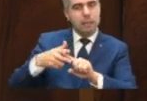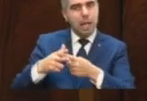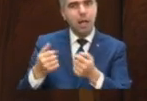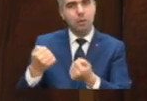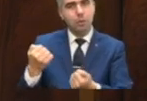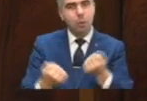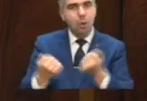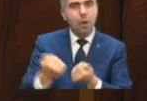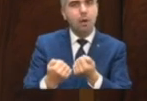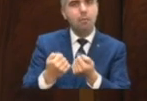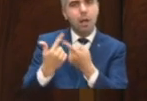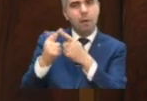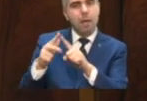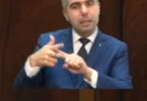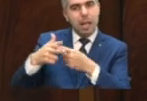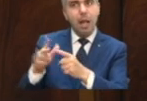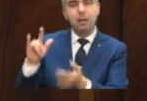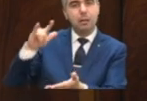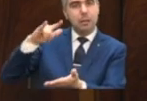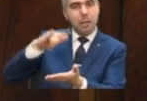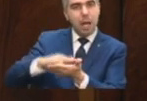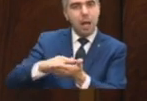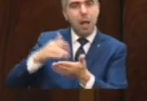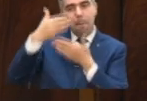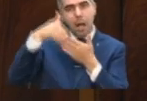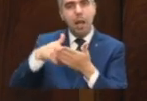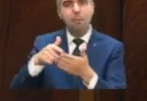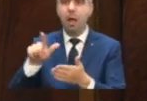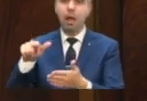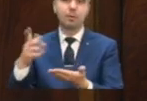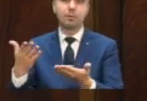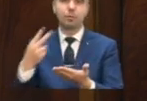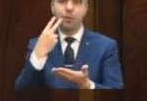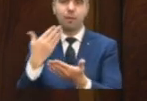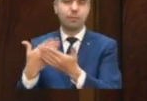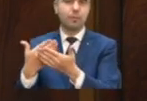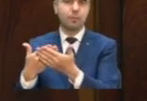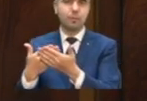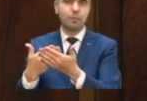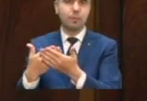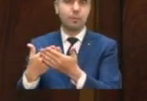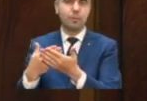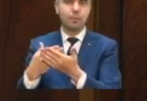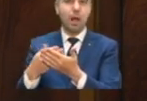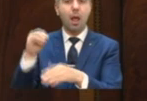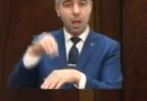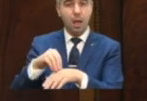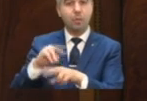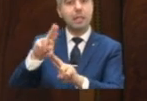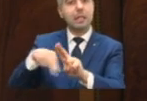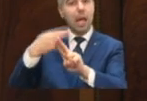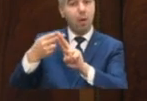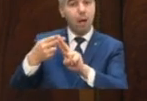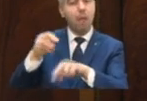وقطاع الصناعه ديال الطائرات، راه بلادنا هي هادي، ولكن خصنا نعرفوا علاش كنهضروا. انا مستحيل باقي نواجب على شي سؤال